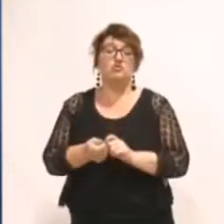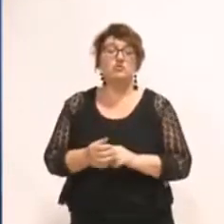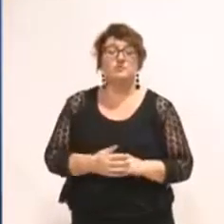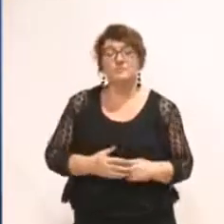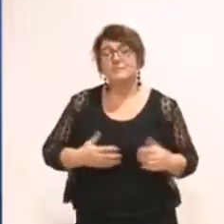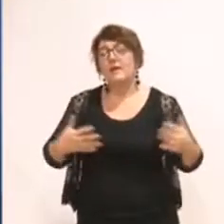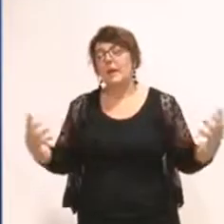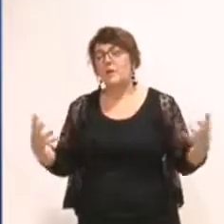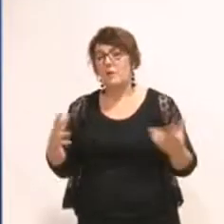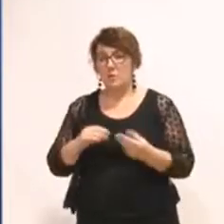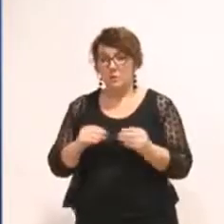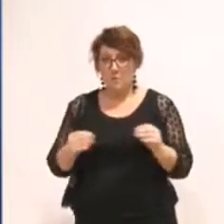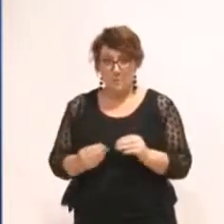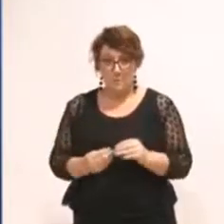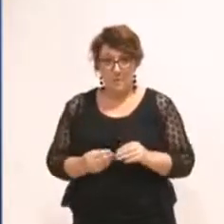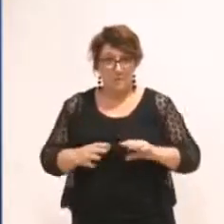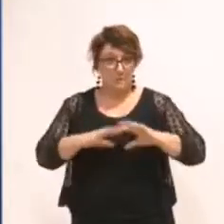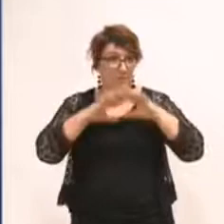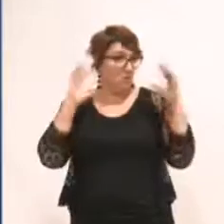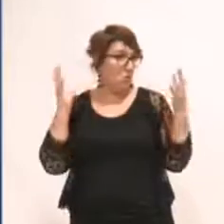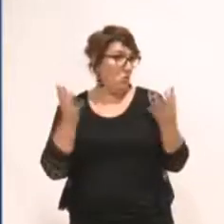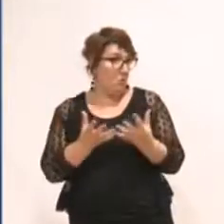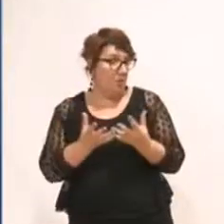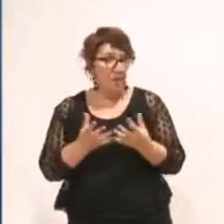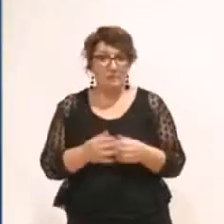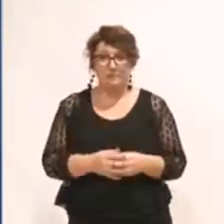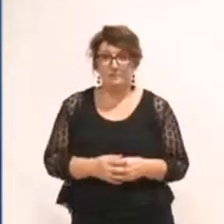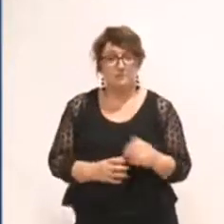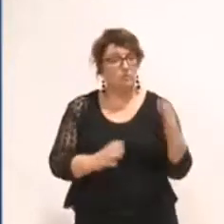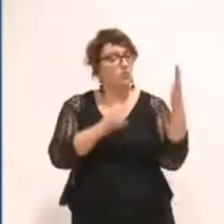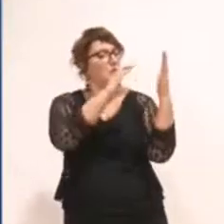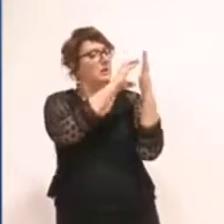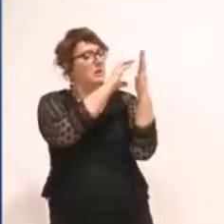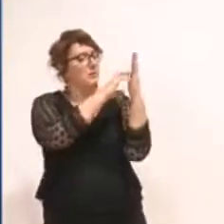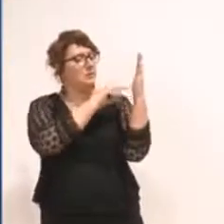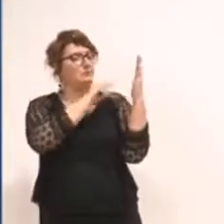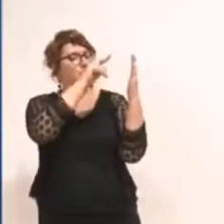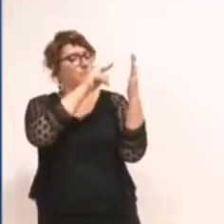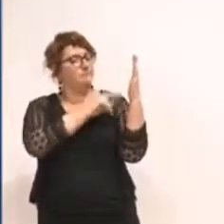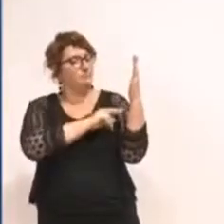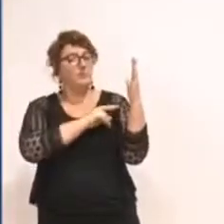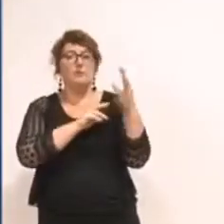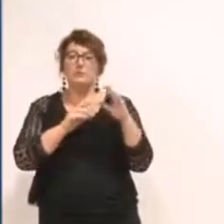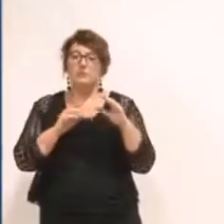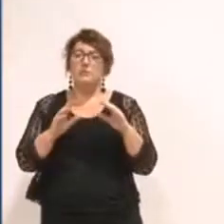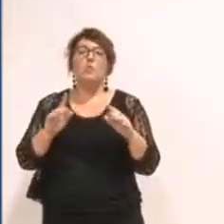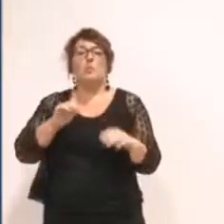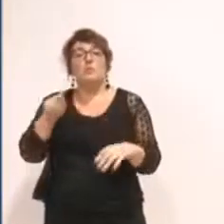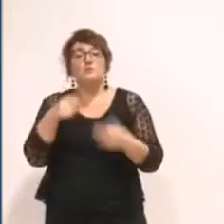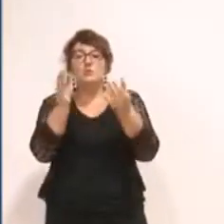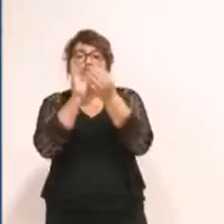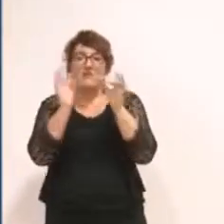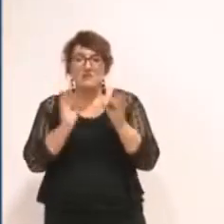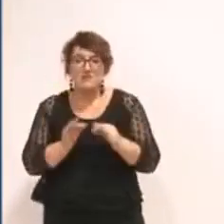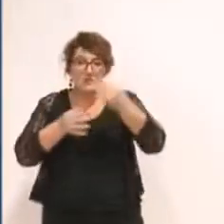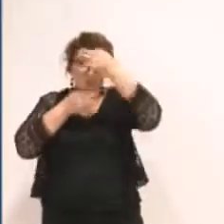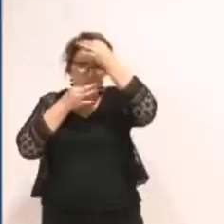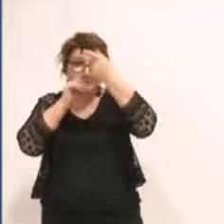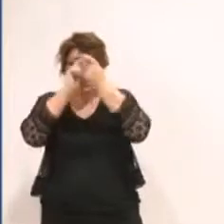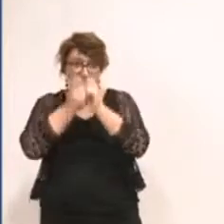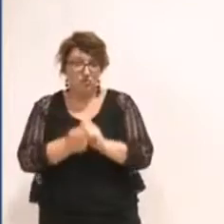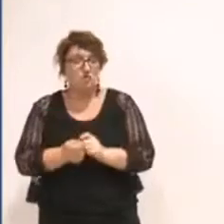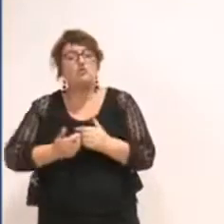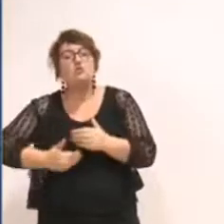Alors, le problème global de cette délibération, outre le contenu très précis hein, sur lequel il faudra revenir, je pense, plus